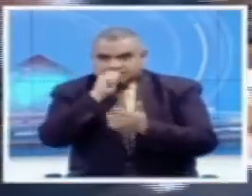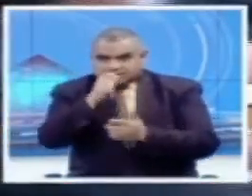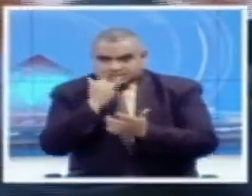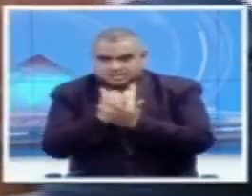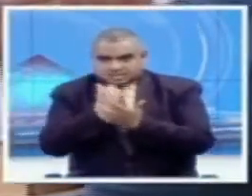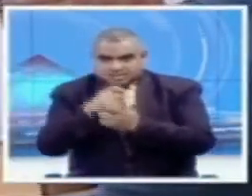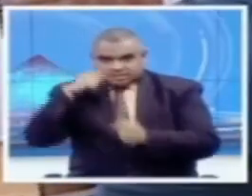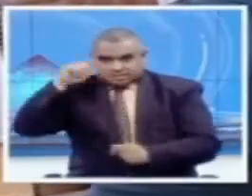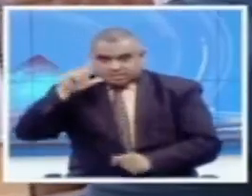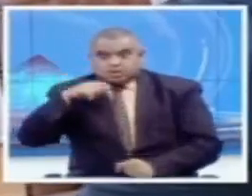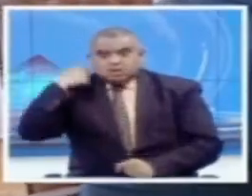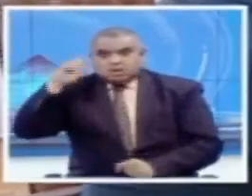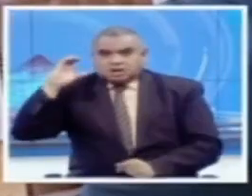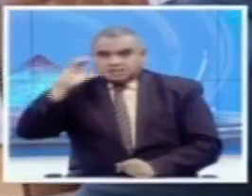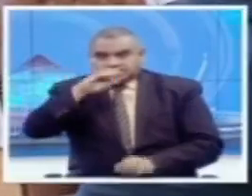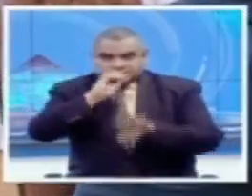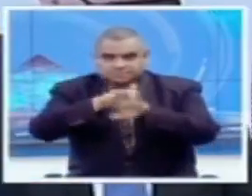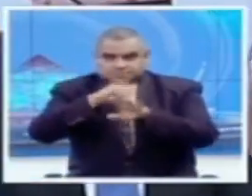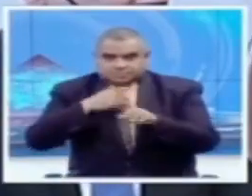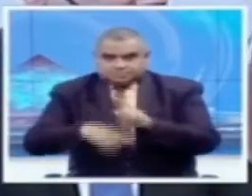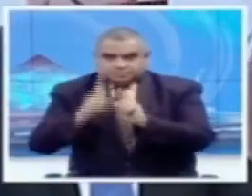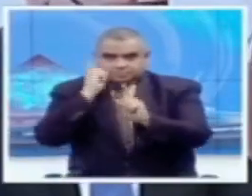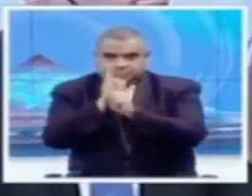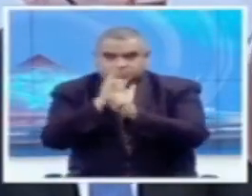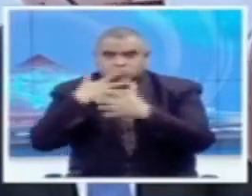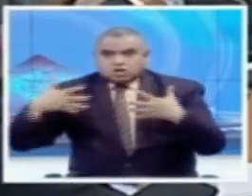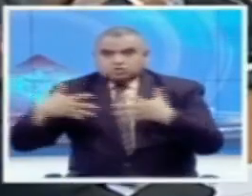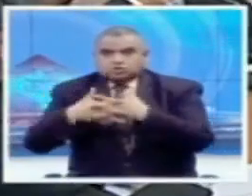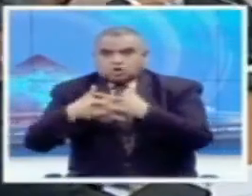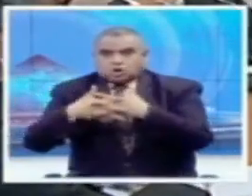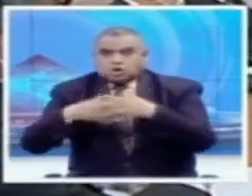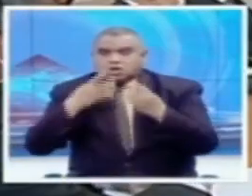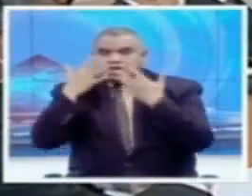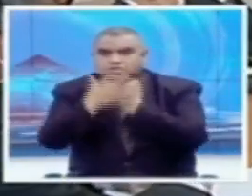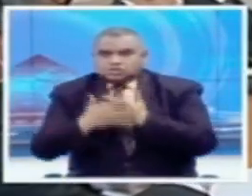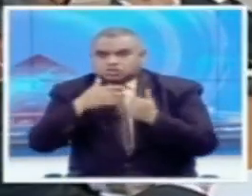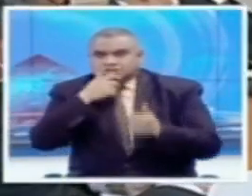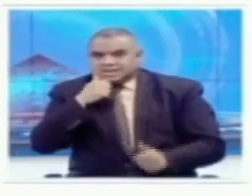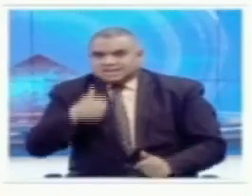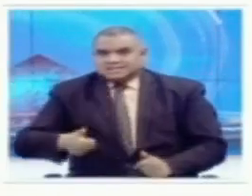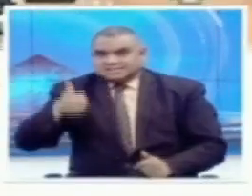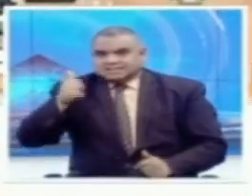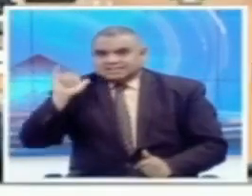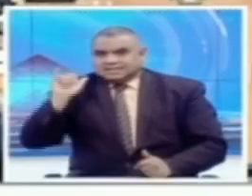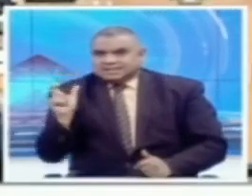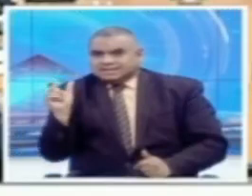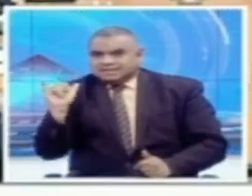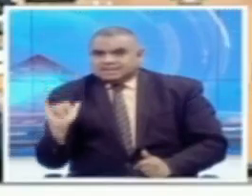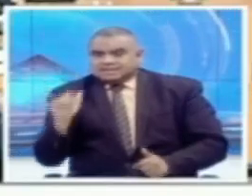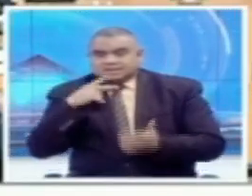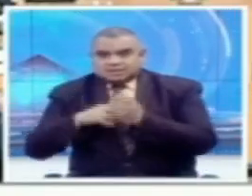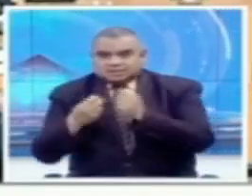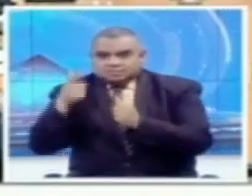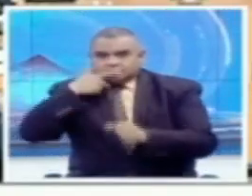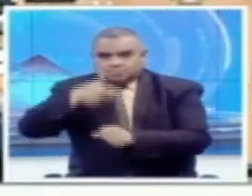بأن السيد الرئيس ثمن خلال اللقاء الشراكة القائمة مع شركة إني الإيطالية وما تنفذه الشركة